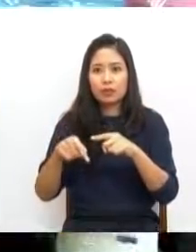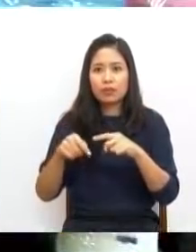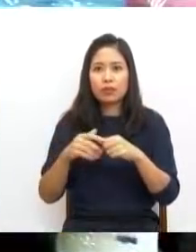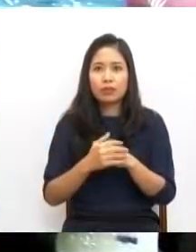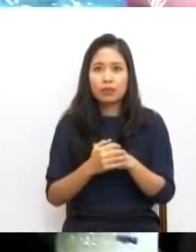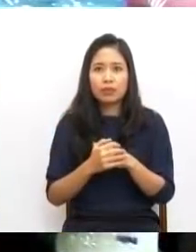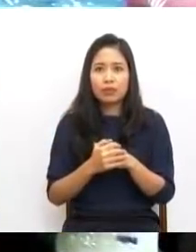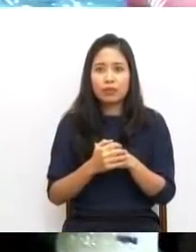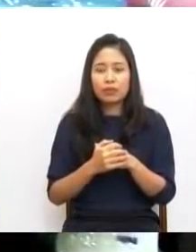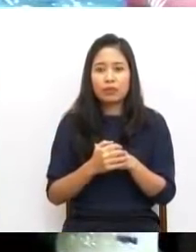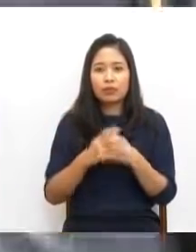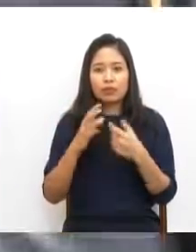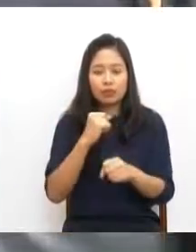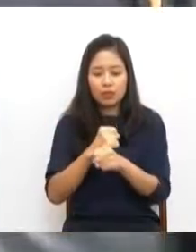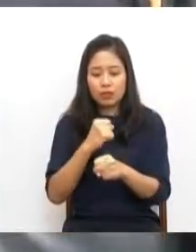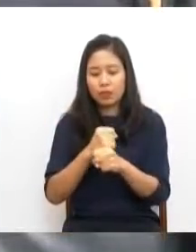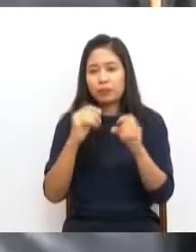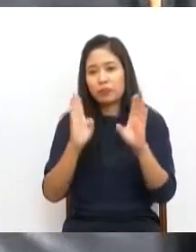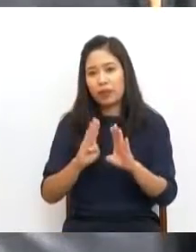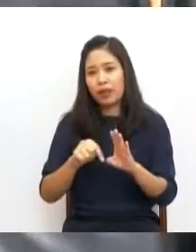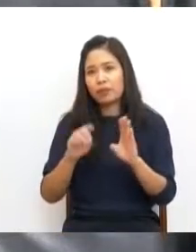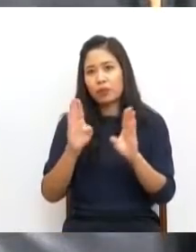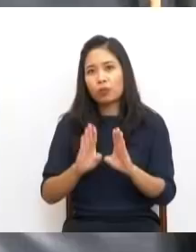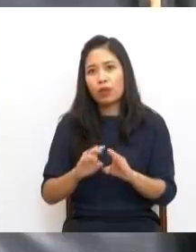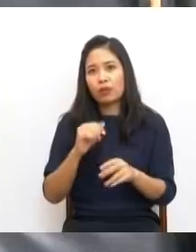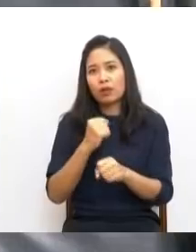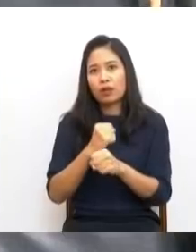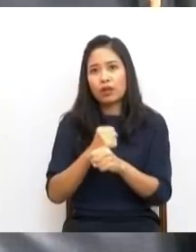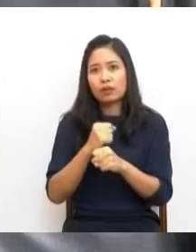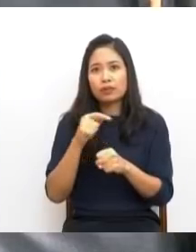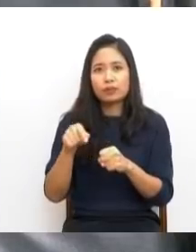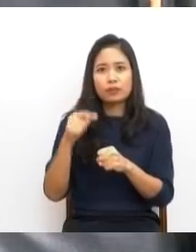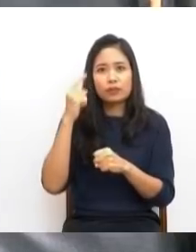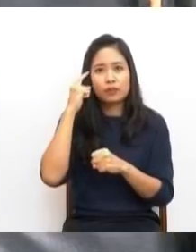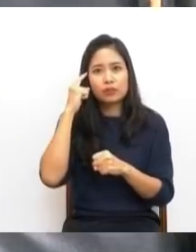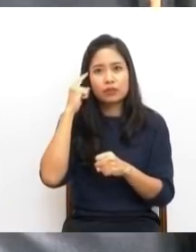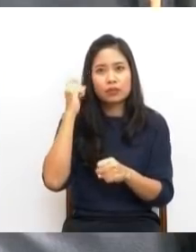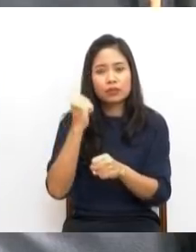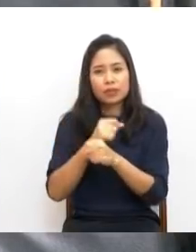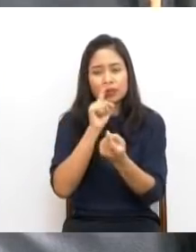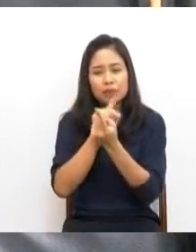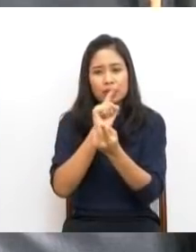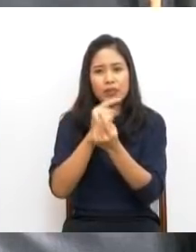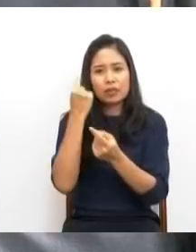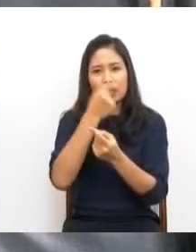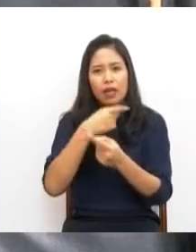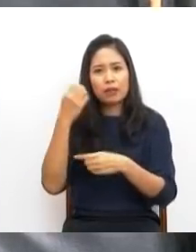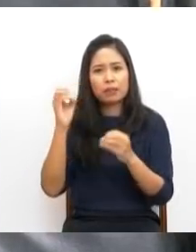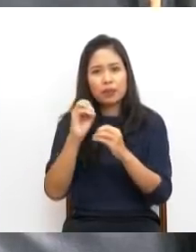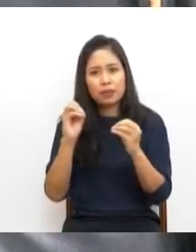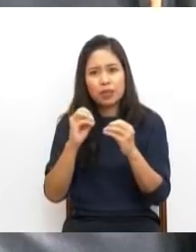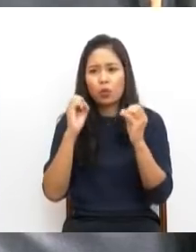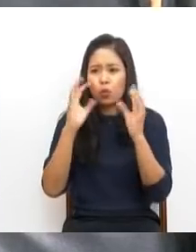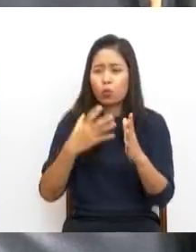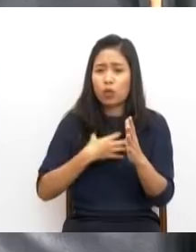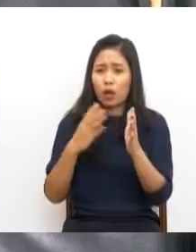Fanpage นะคะซึ่งก็ได้รับผลตอบรับเป็นอย่างดีจริงๆแล้วตอนแรกเราก็มีความกังวลว่าเอ๊ะ เหมือนกับว่าไม่ได้เจอหน้ากันครูจะอยากมาร่วมอบรมหรือเปล่